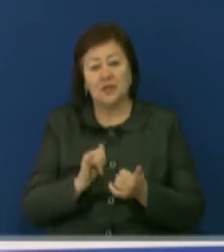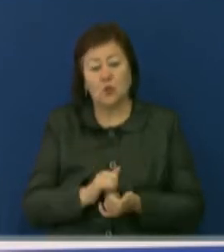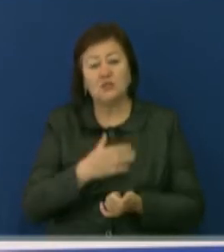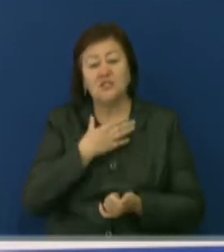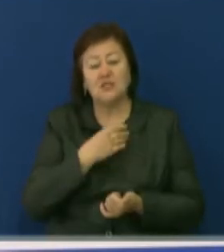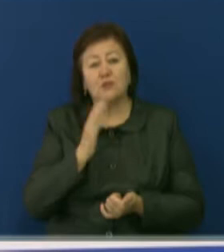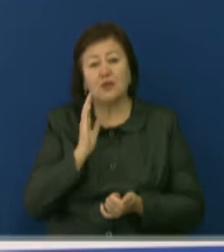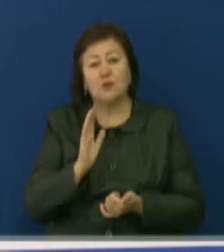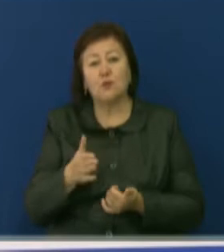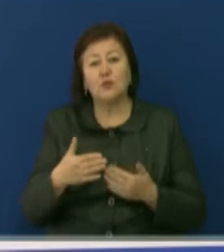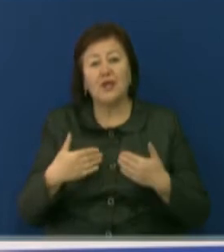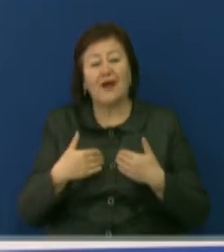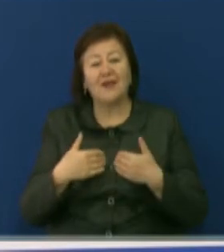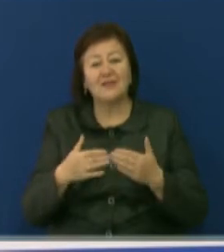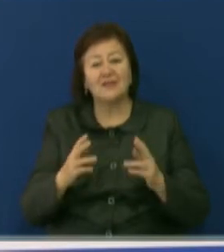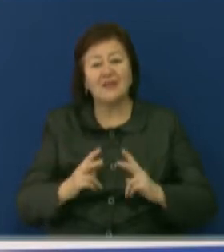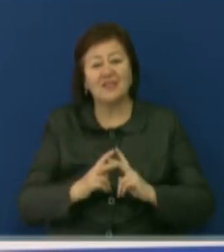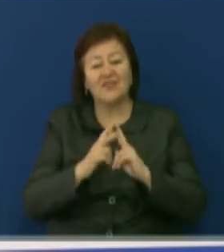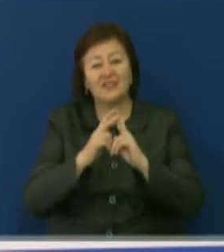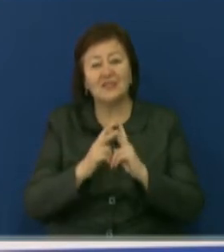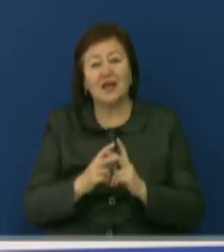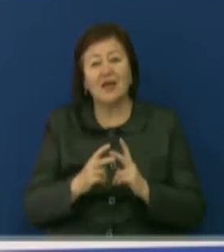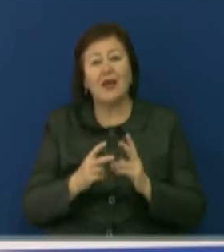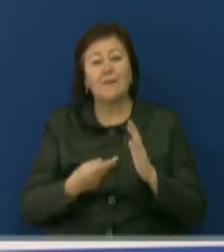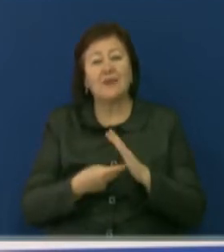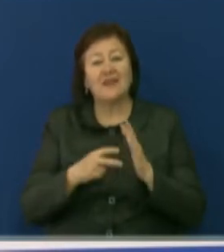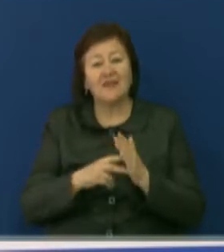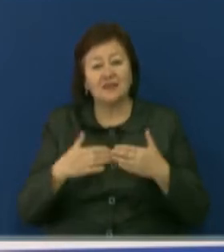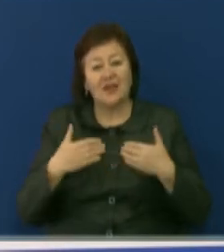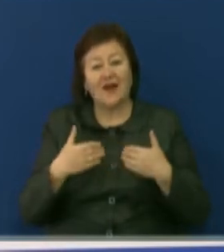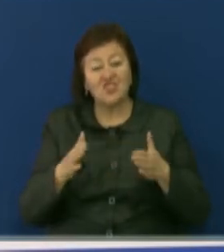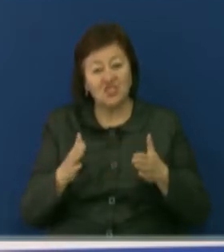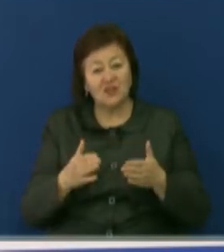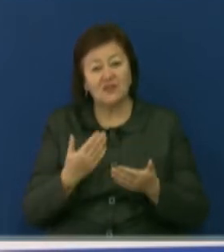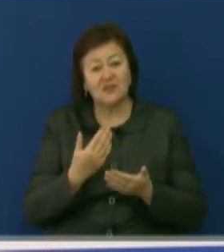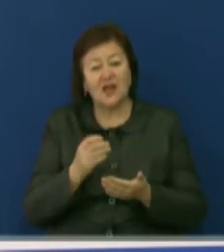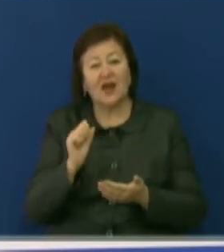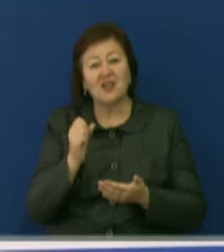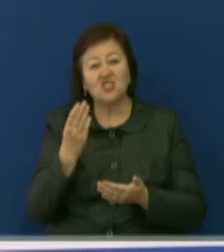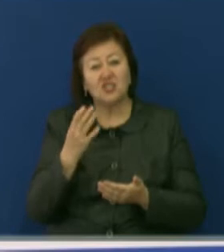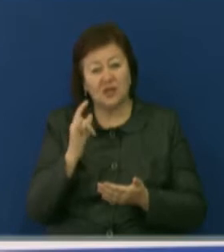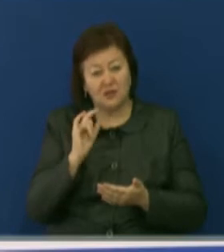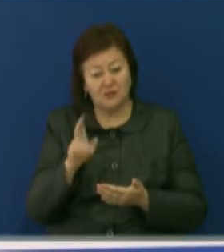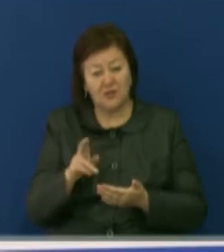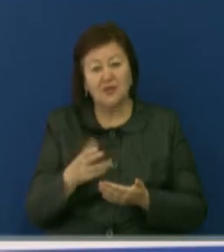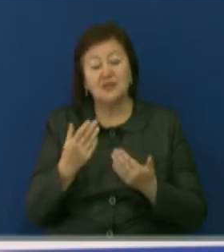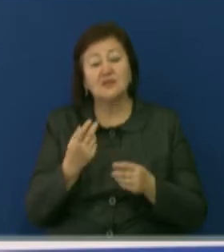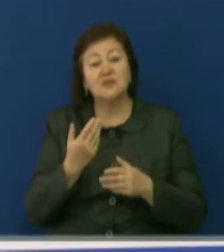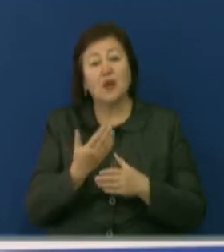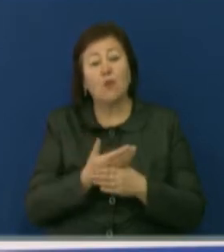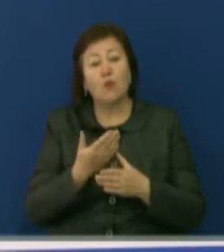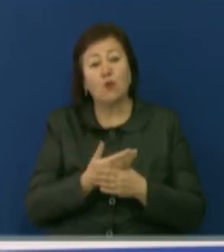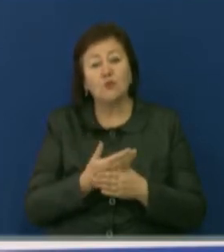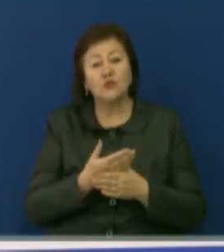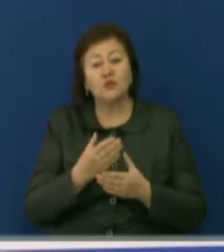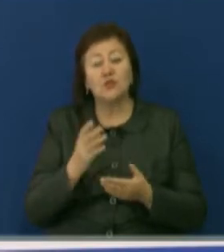деп хабарлайды Алтай Ньюс. Жолаушылар немесе қала қонақтары вокзалға кірген кезде ашық мобильді қосымшасы арқылы